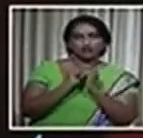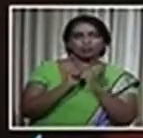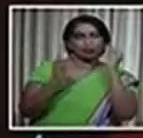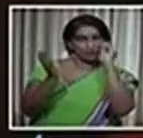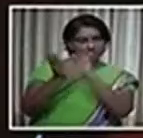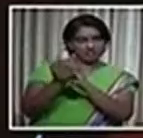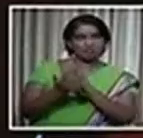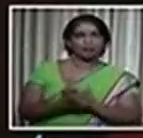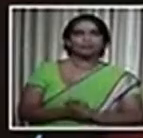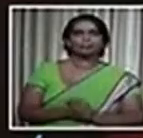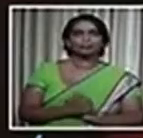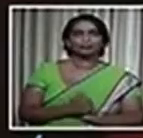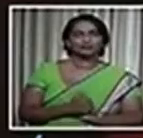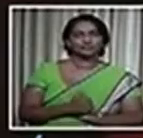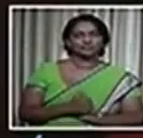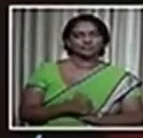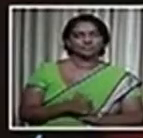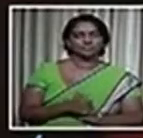කරනවා.